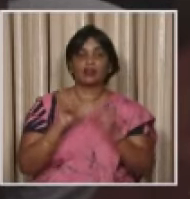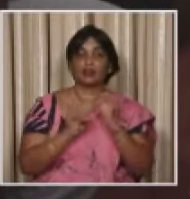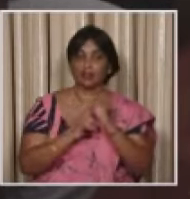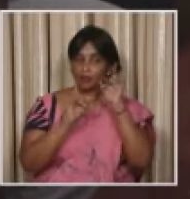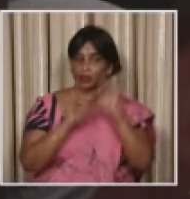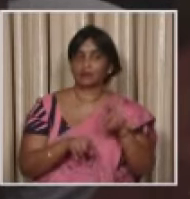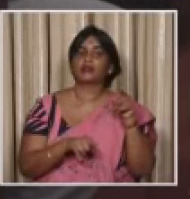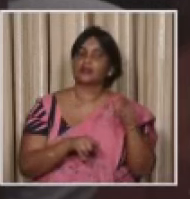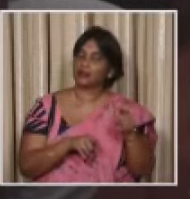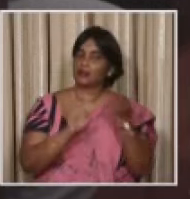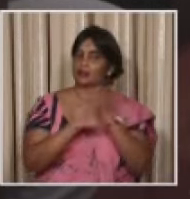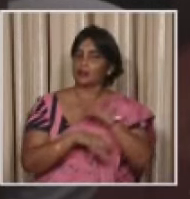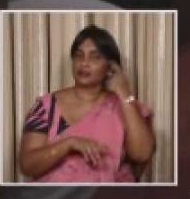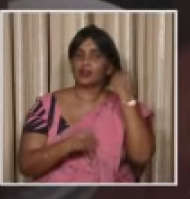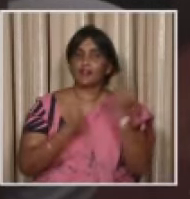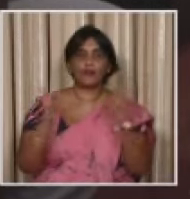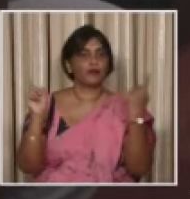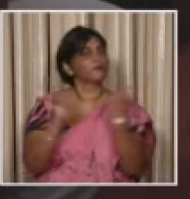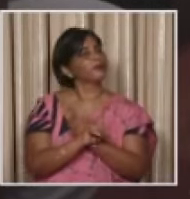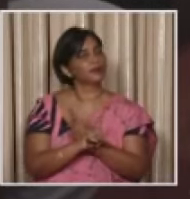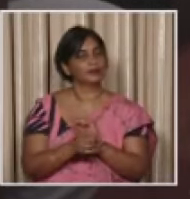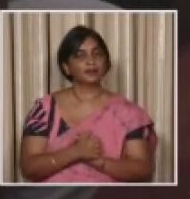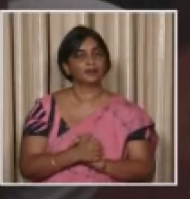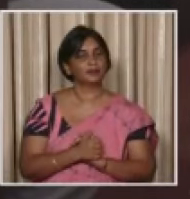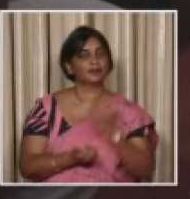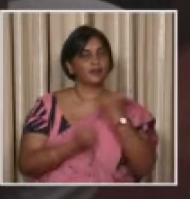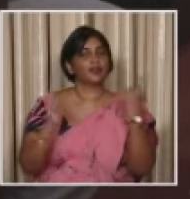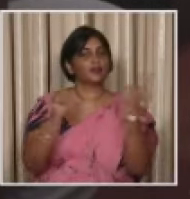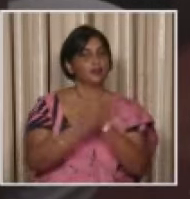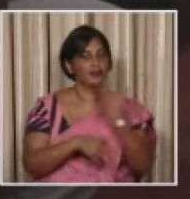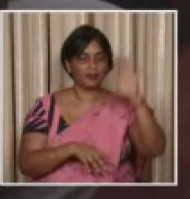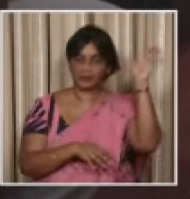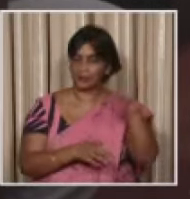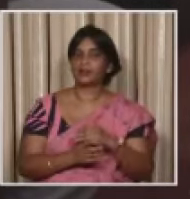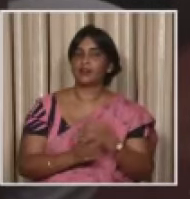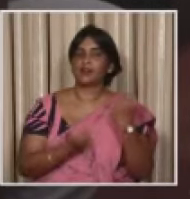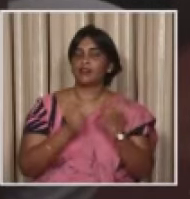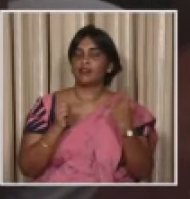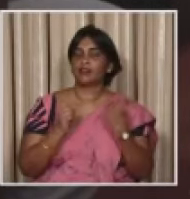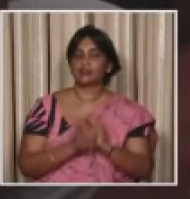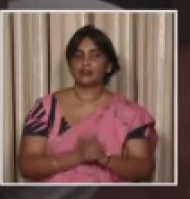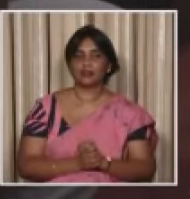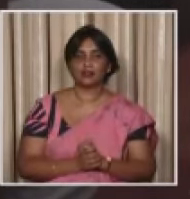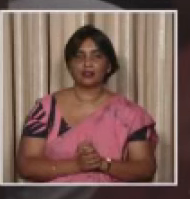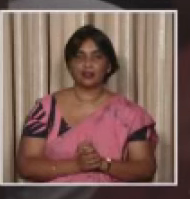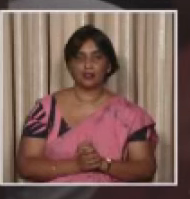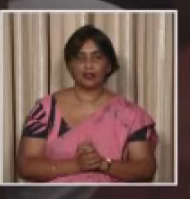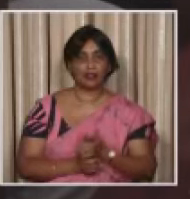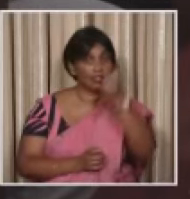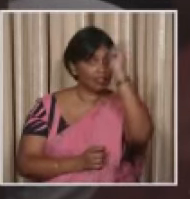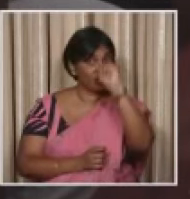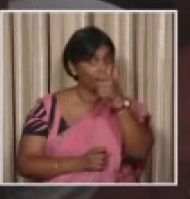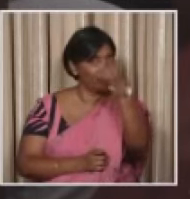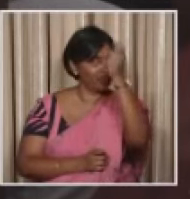වගේ ඒ වෙලාවේ මට මතකයි වාහනෙත් මාරු කරා වාහනෙත් මාරු කරලා ආවේ වාහනෙත් මාරු ඔබට තොප්පිය